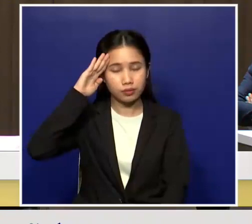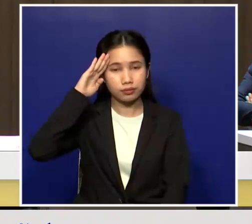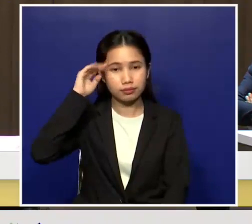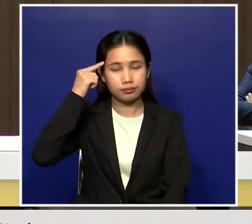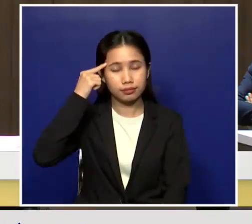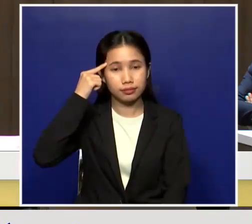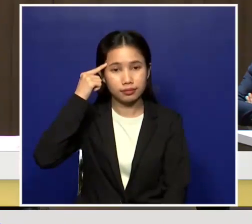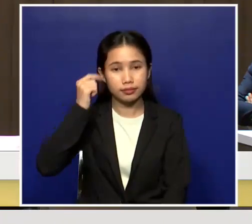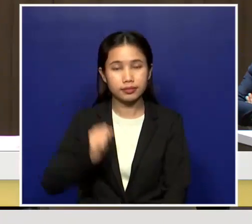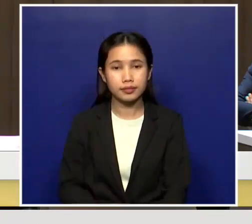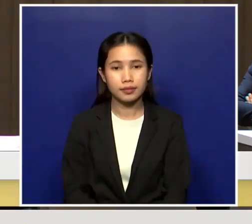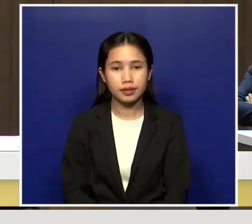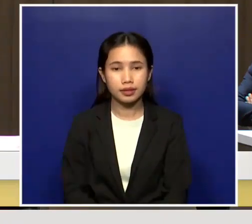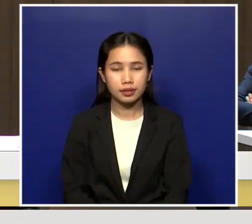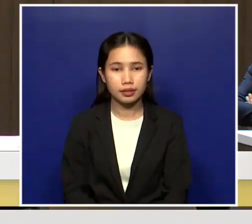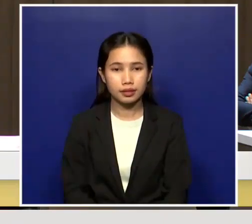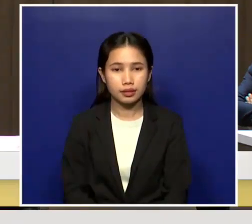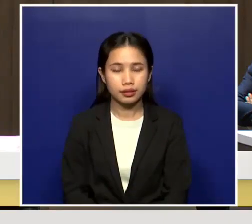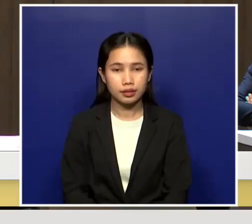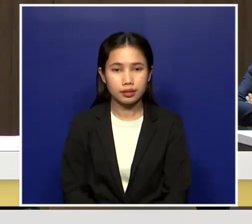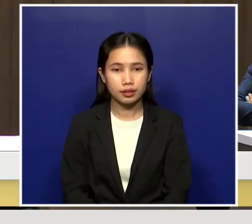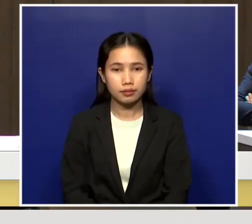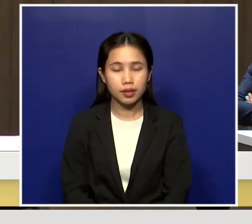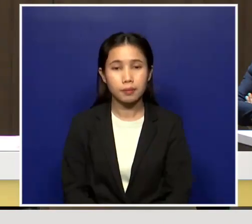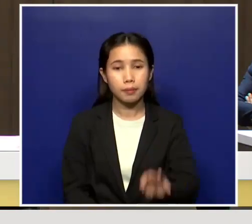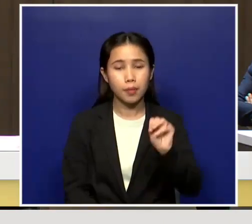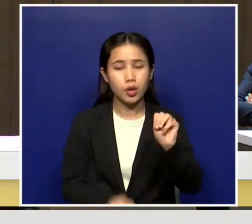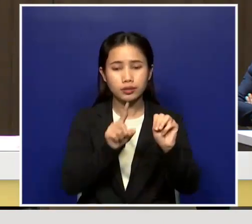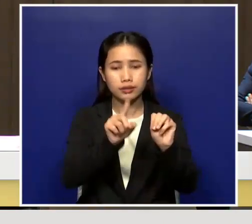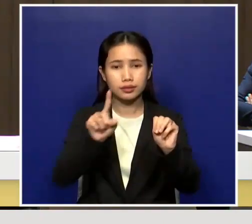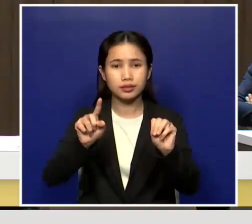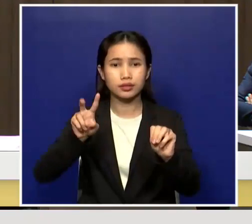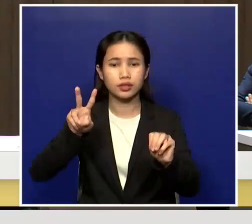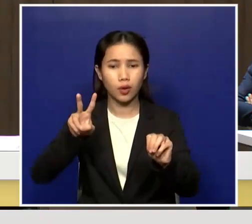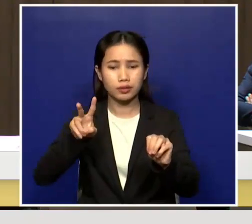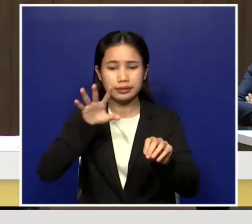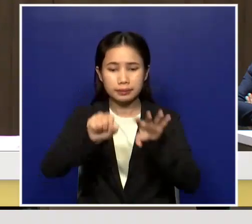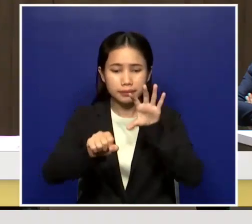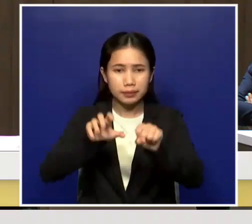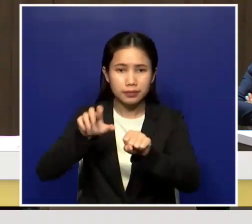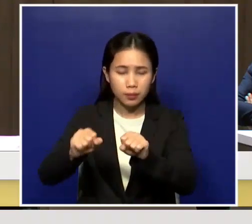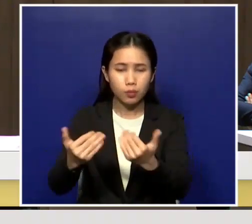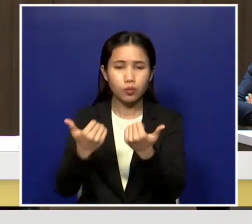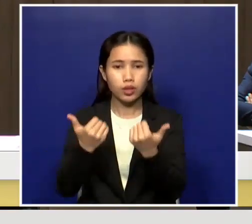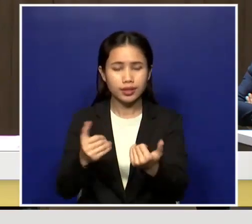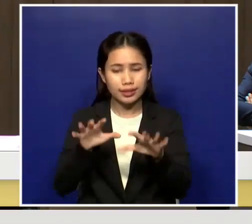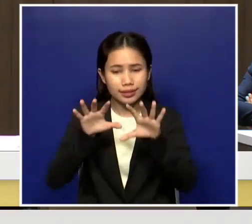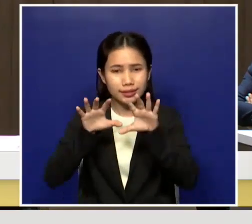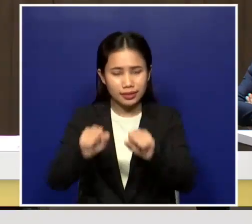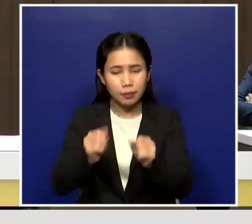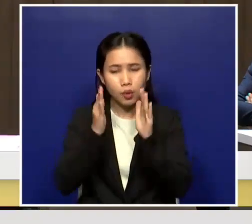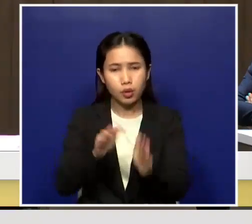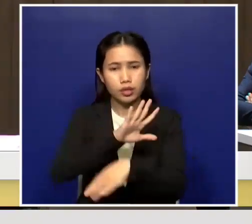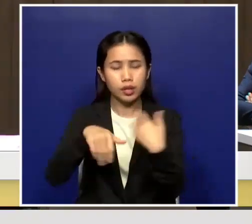แล้วก็ไปเอาคดี112เนี่ยไปไล่จับคนว วันนี้จับไปทั้งหมดเนี่ย228ร